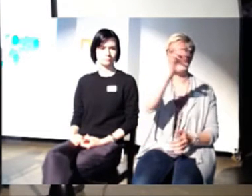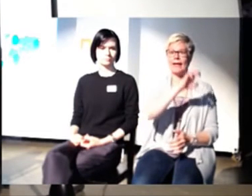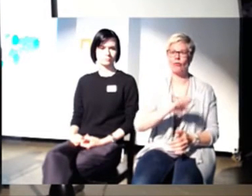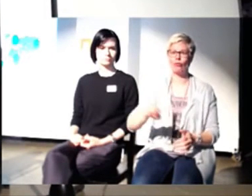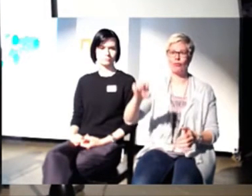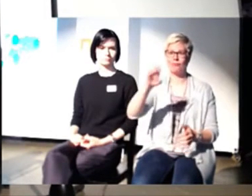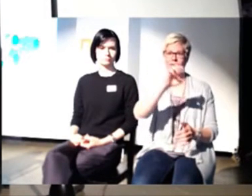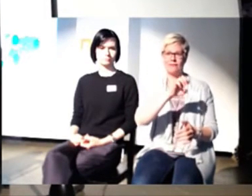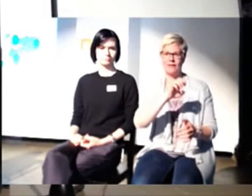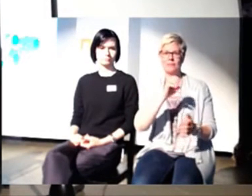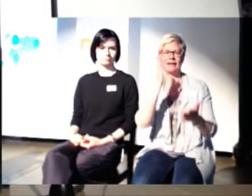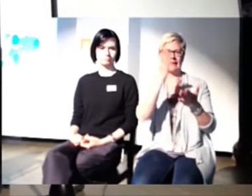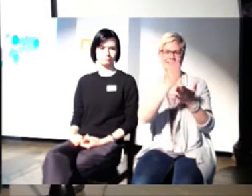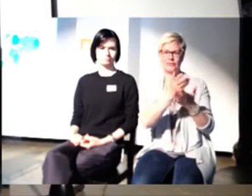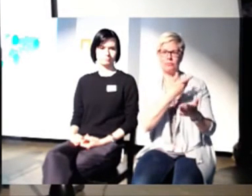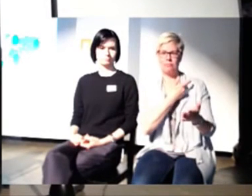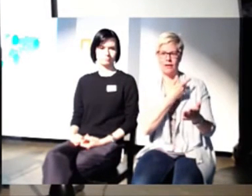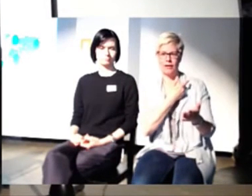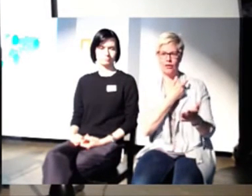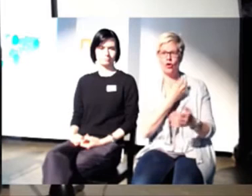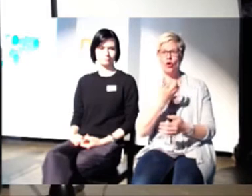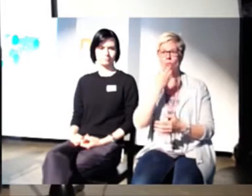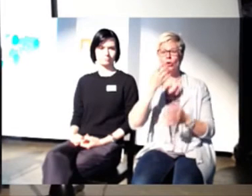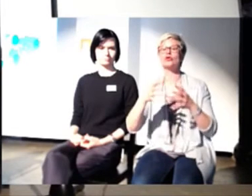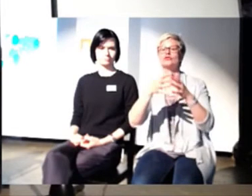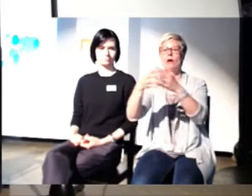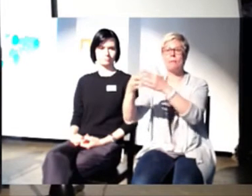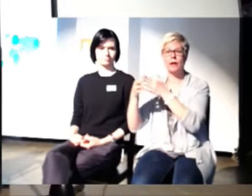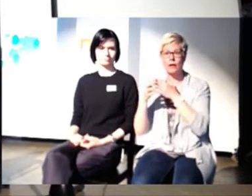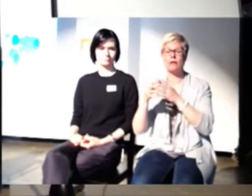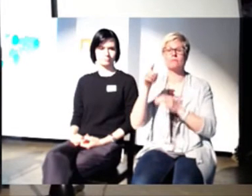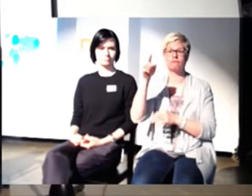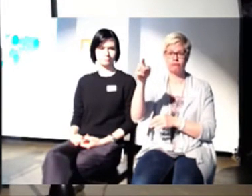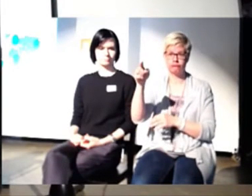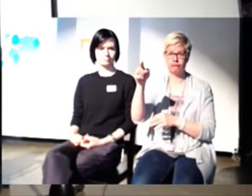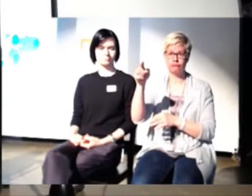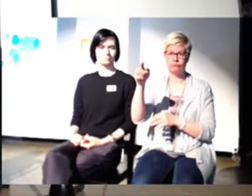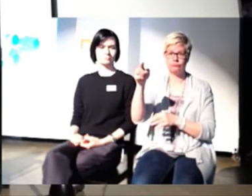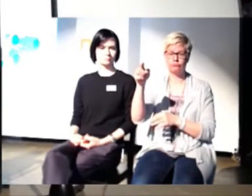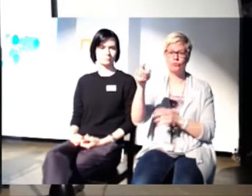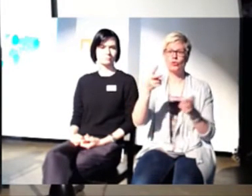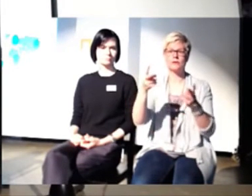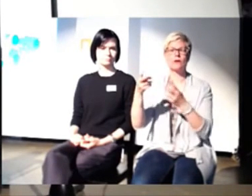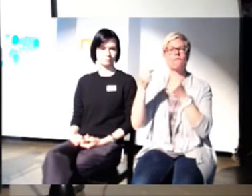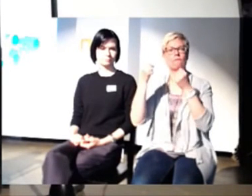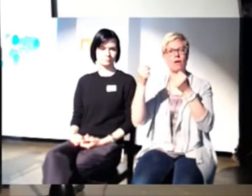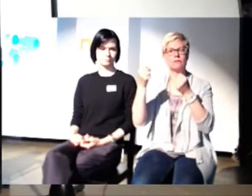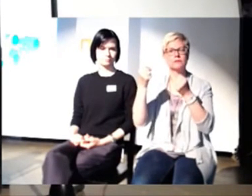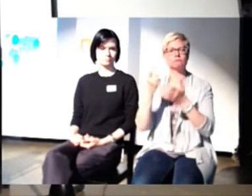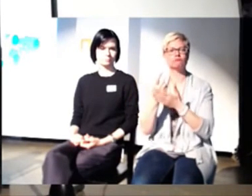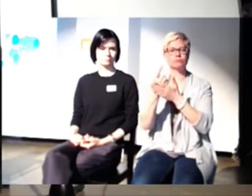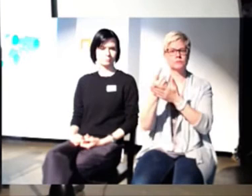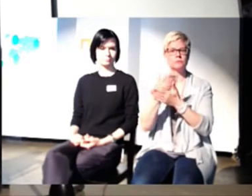Eurooppa-keskeistä. Pohjois-Amerikka on myös perinteisesti ollut hyvin vahvasti edustettuna